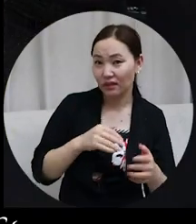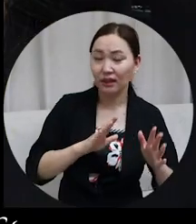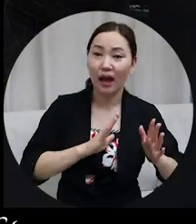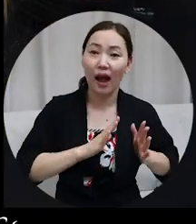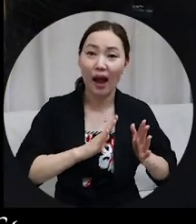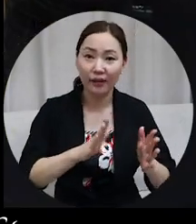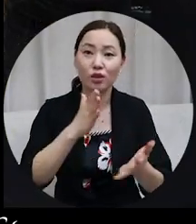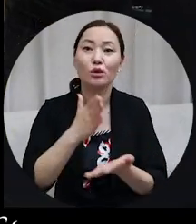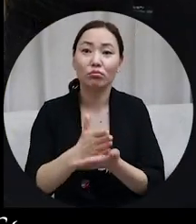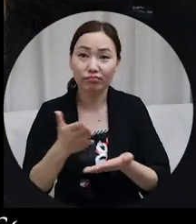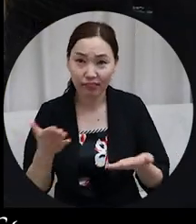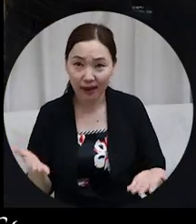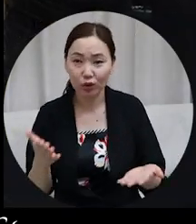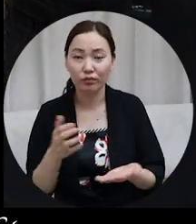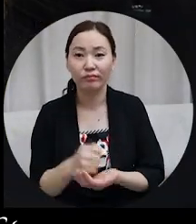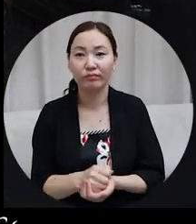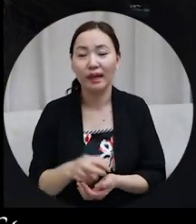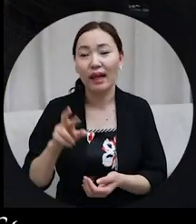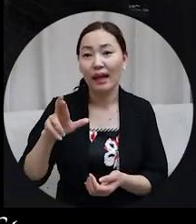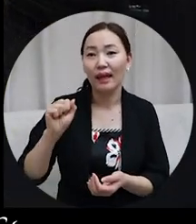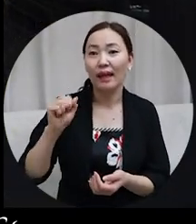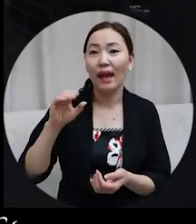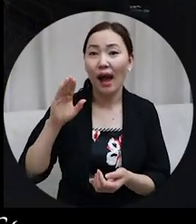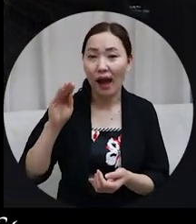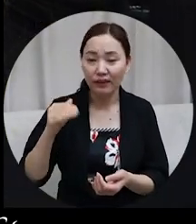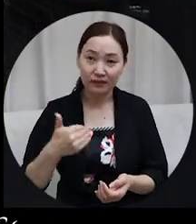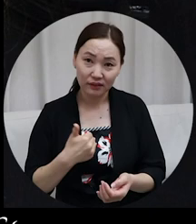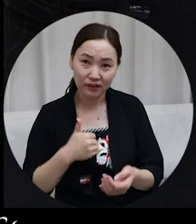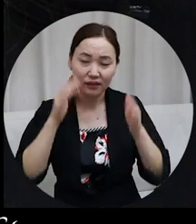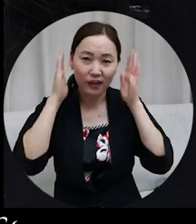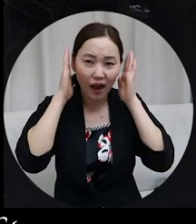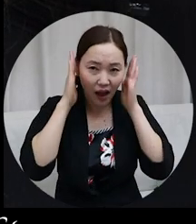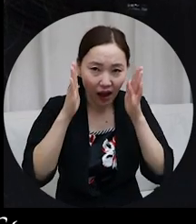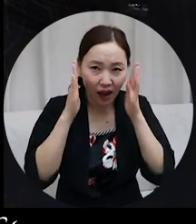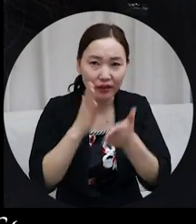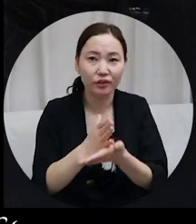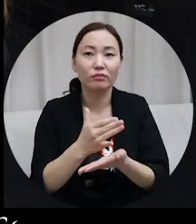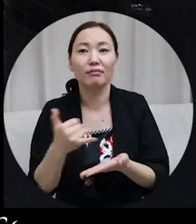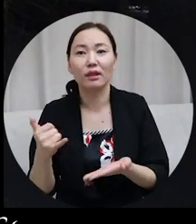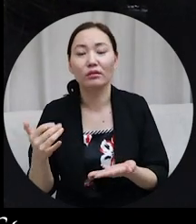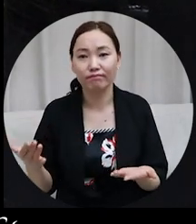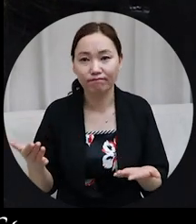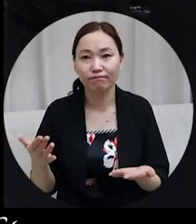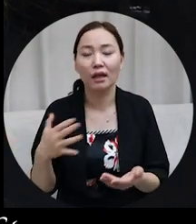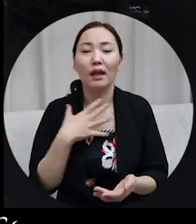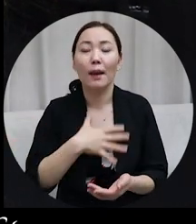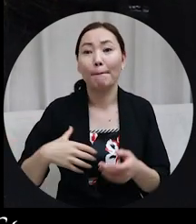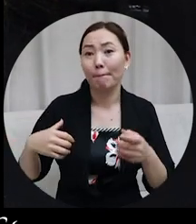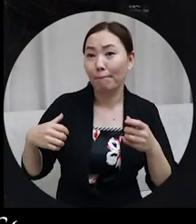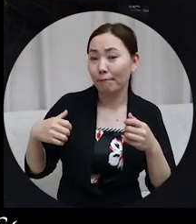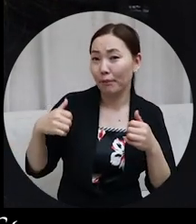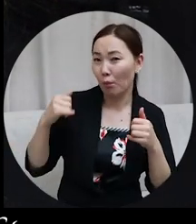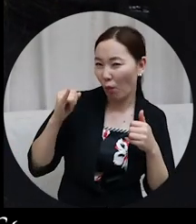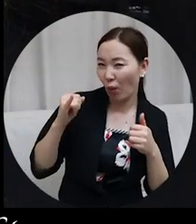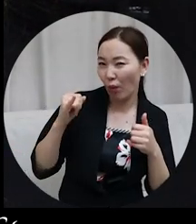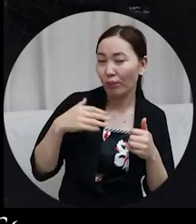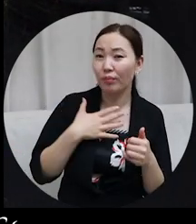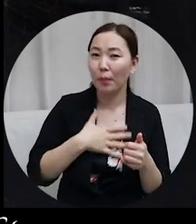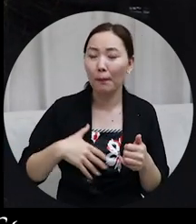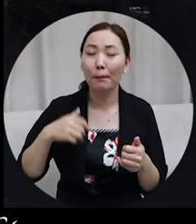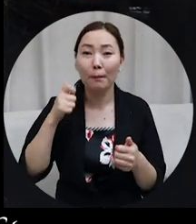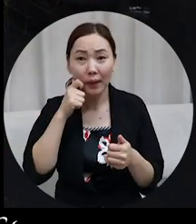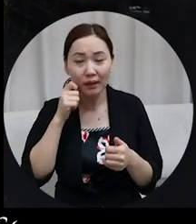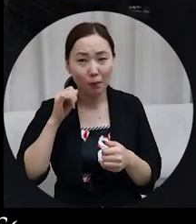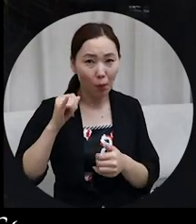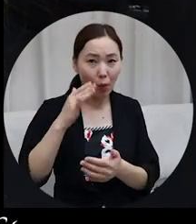юм. Тэгээд тэр эмч нь одоо өвчтөндөө яаж анхаарал тавьж яаж юм уу тэр болгоно ингээд хүнд одоо нөгөө бэн нь одоо